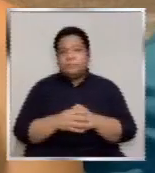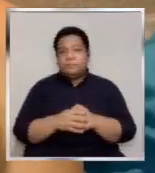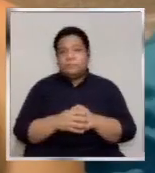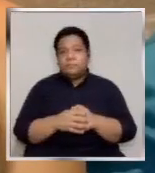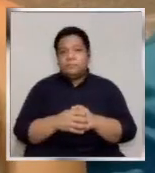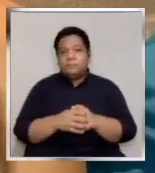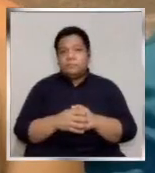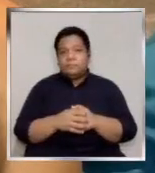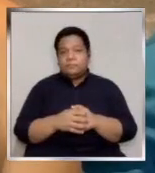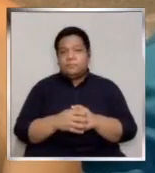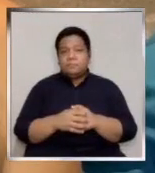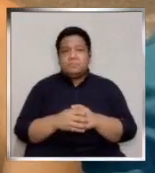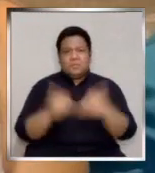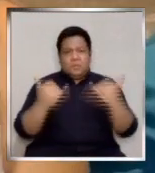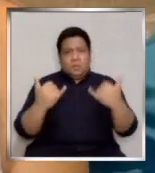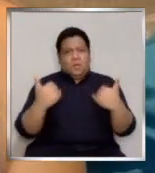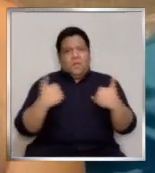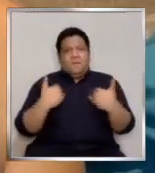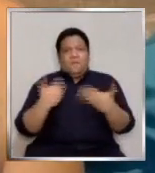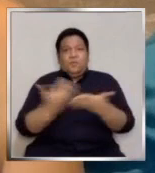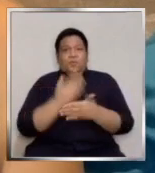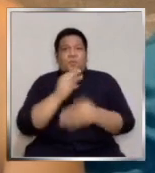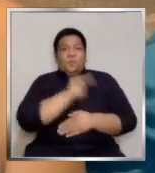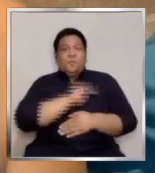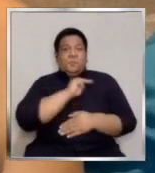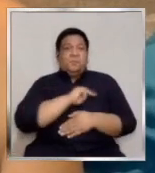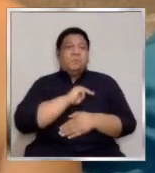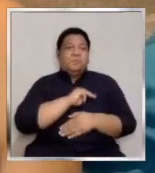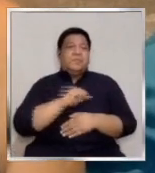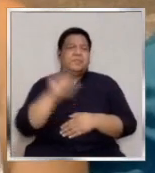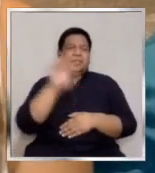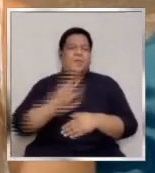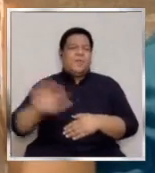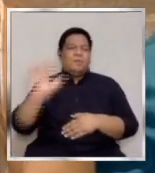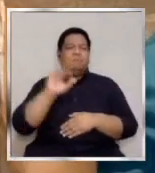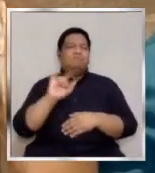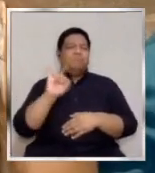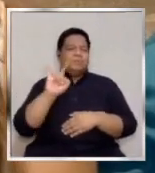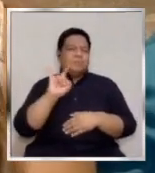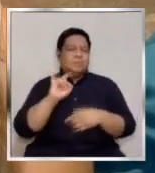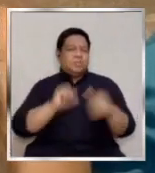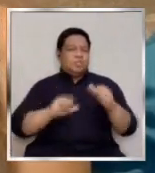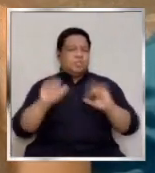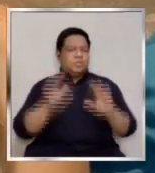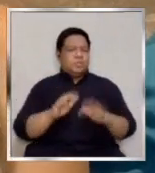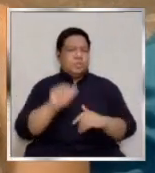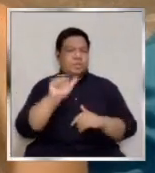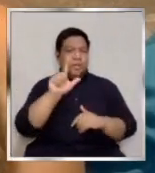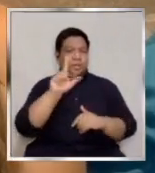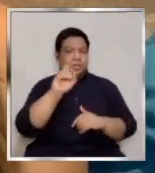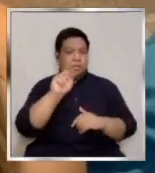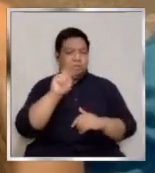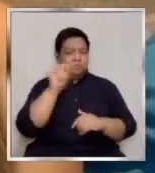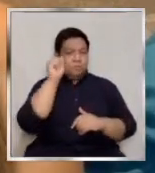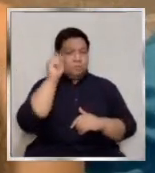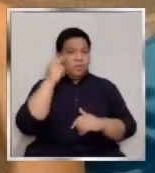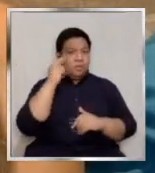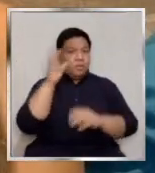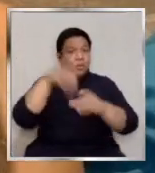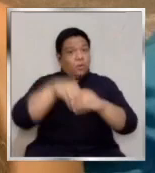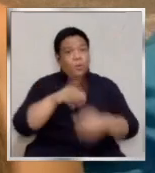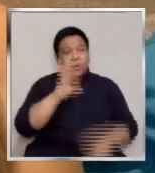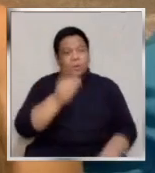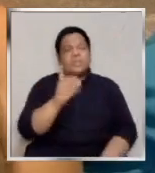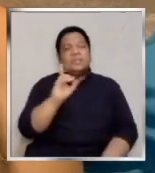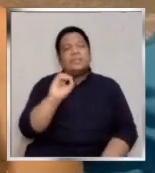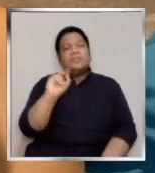May bagong mission si Asia's multimedia star Alden Richards. This time, kasama niya ang Department of Health sa pagbida